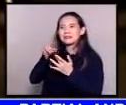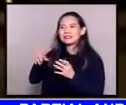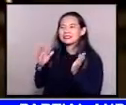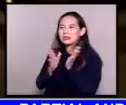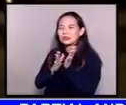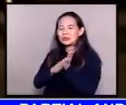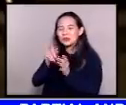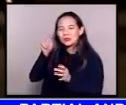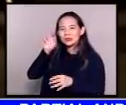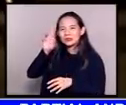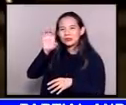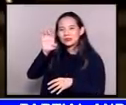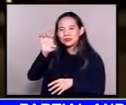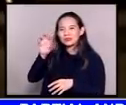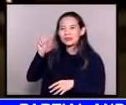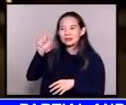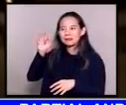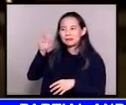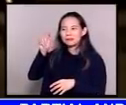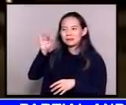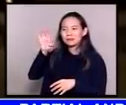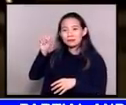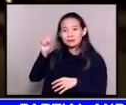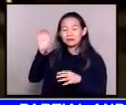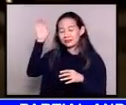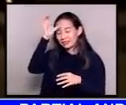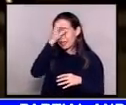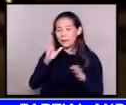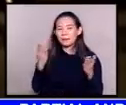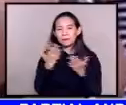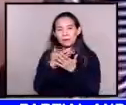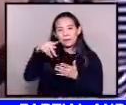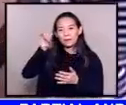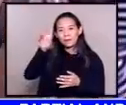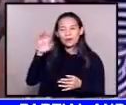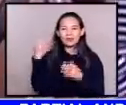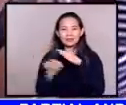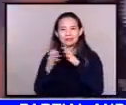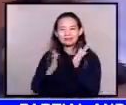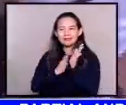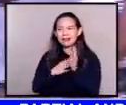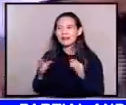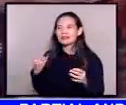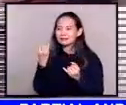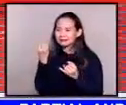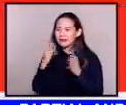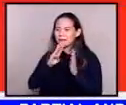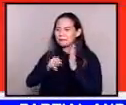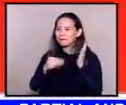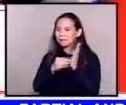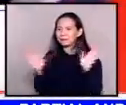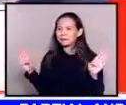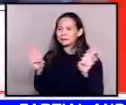Martires, Cavite, ang Bagong Pook Elementary School. Ilang minuto bago magsara yung mga polling precincts, umabot hanggang